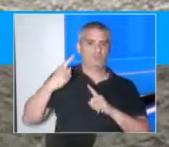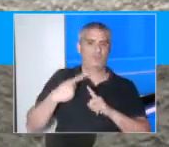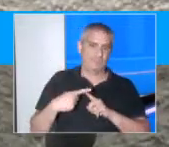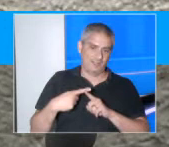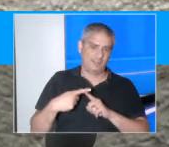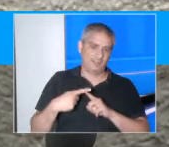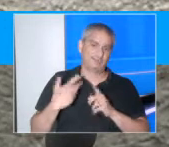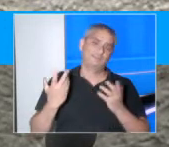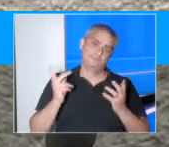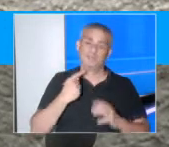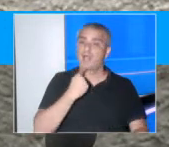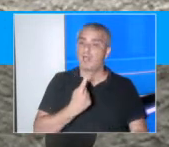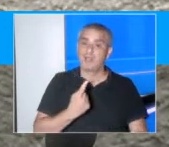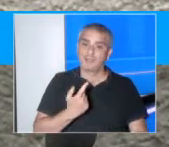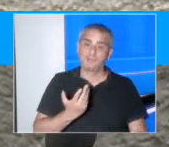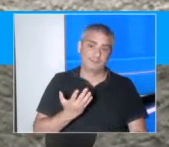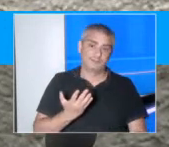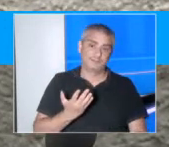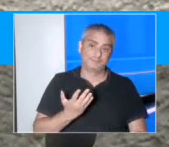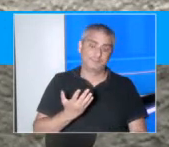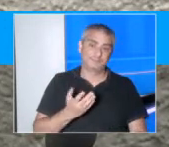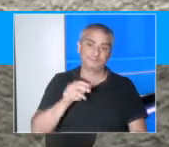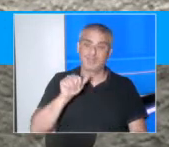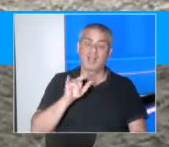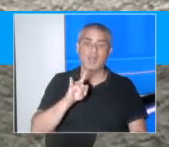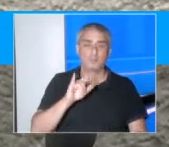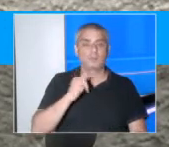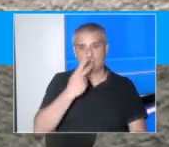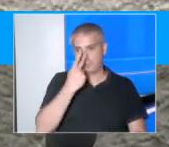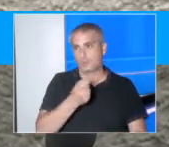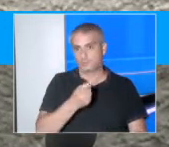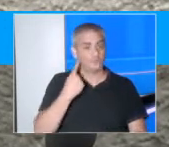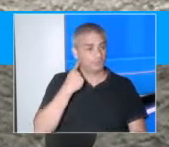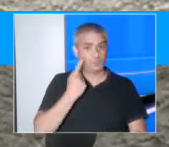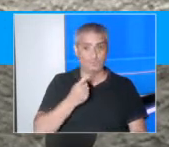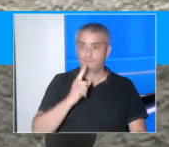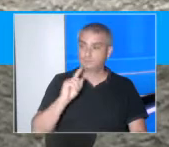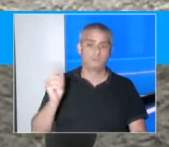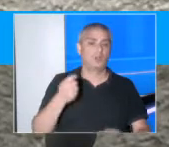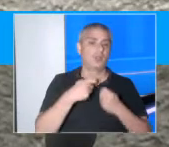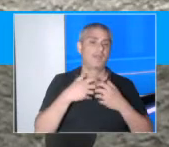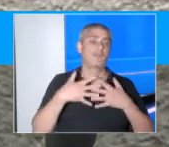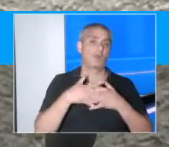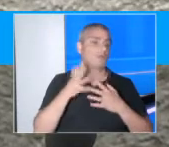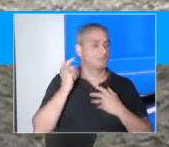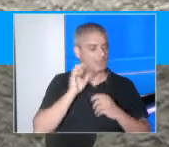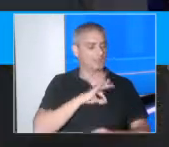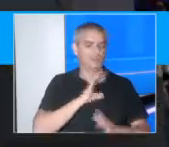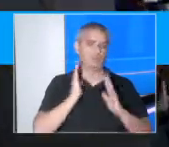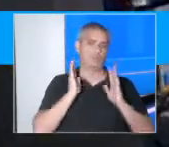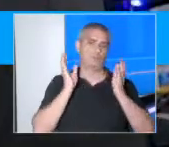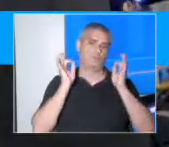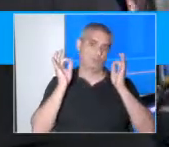וחצי. כן. צריך להגיד שאלחרומי, אבל כן רואים את זה ושומעים את זה מכל חברי הקואליציה, הוא היה אישיות מאוד